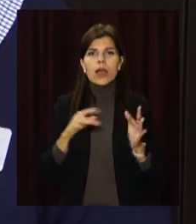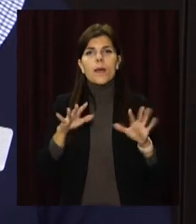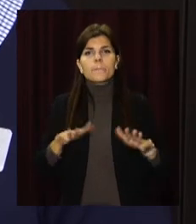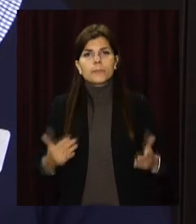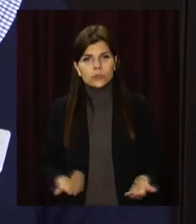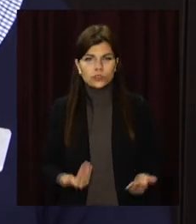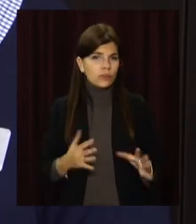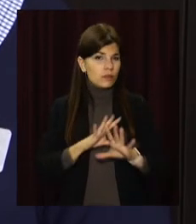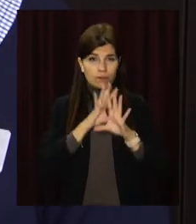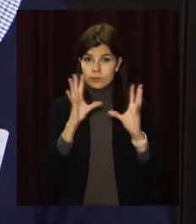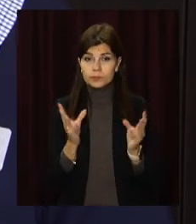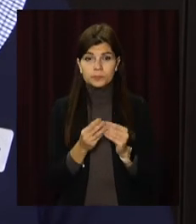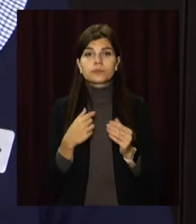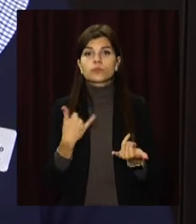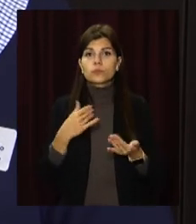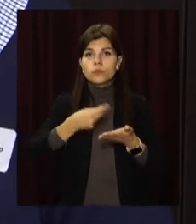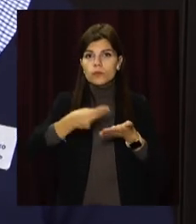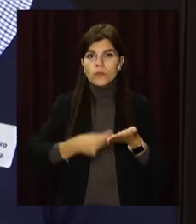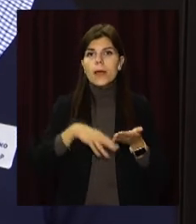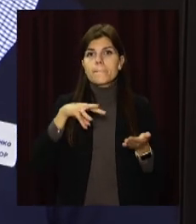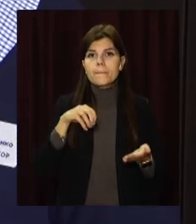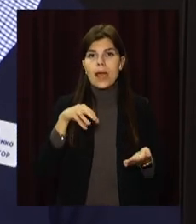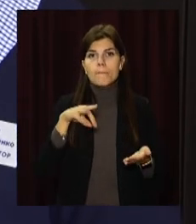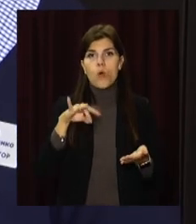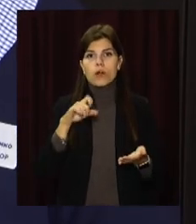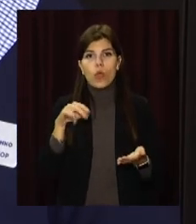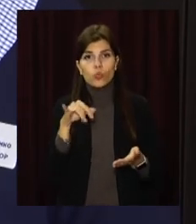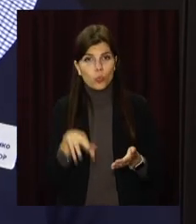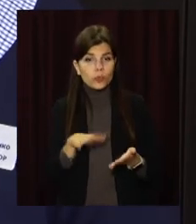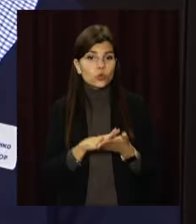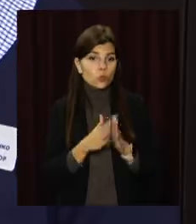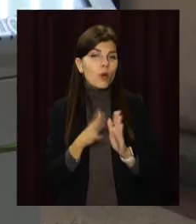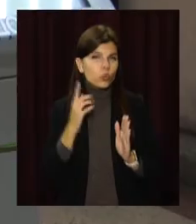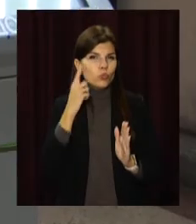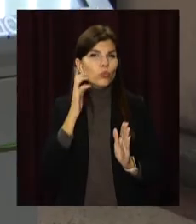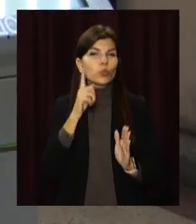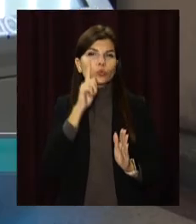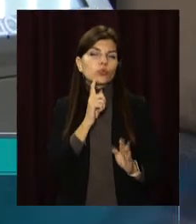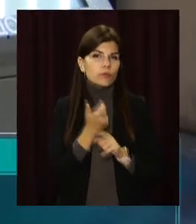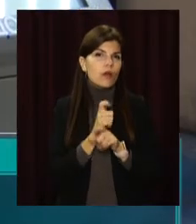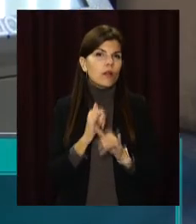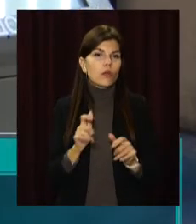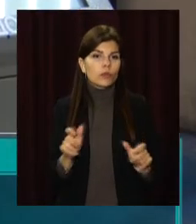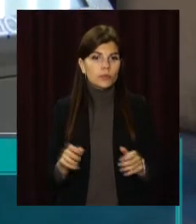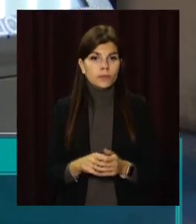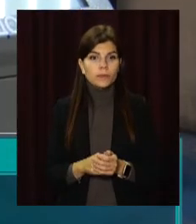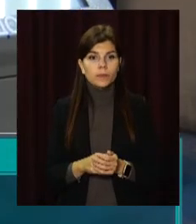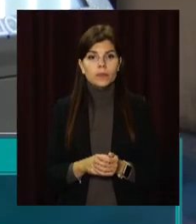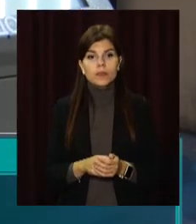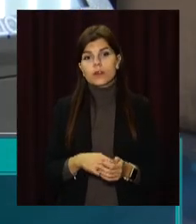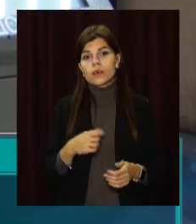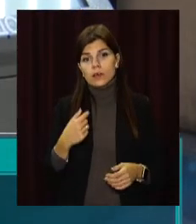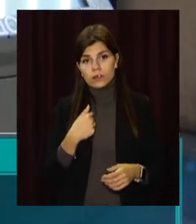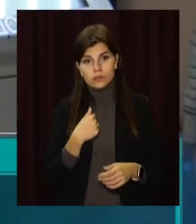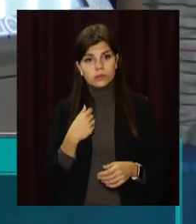зараз підписаний меморандум, це теж, я думаю, буде дуже зручно для людей. Удобно робити документи, і він